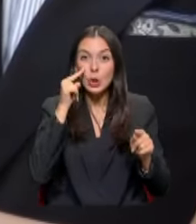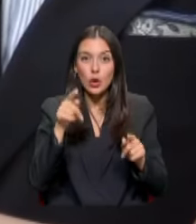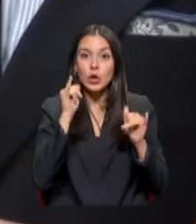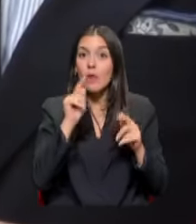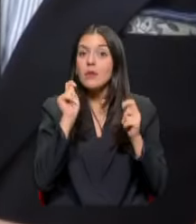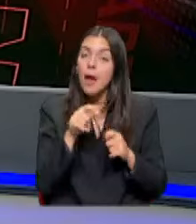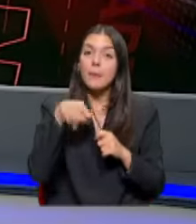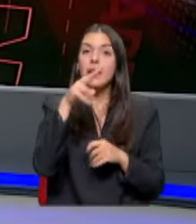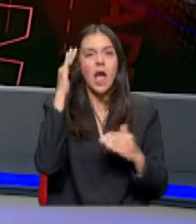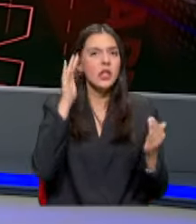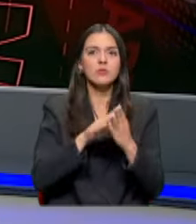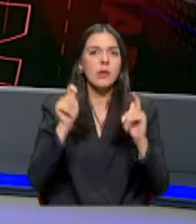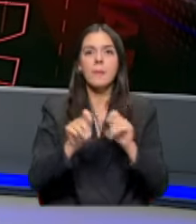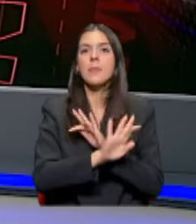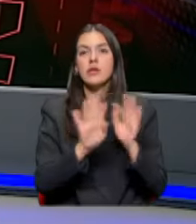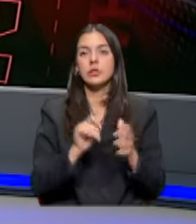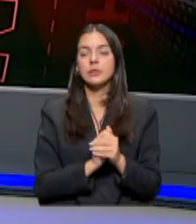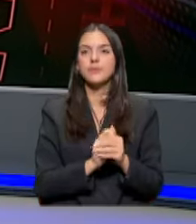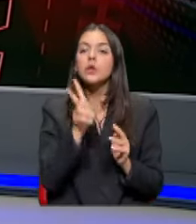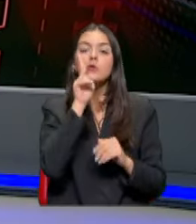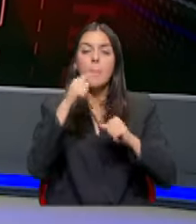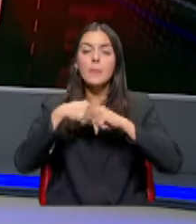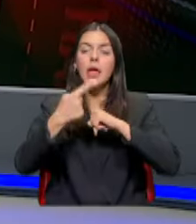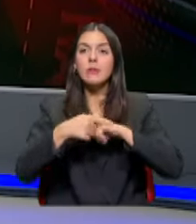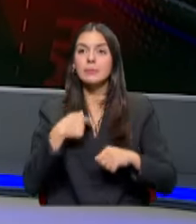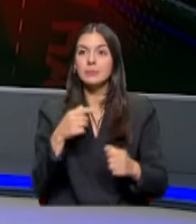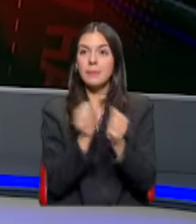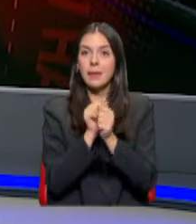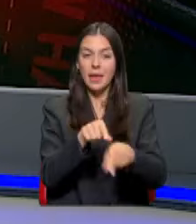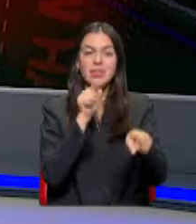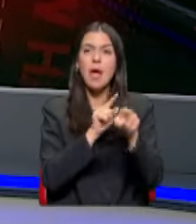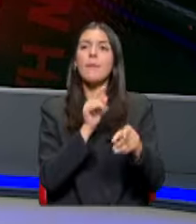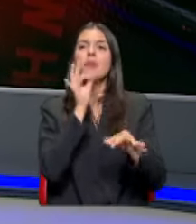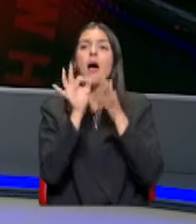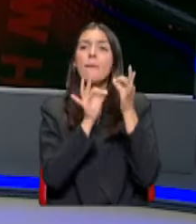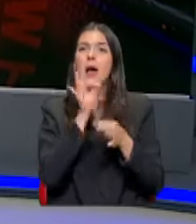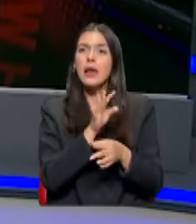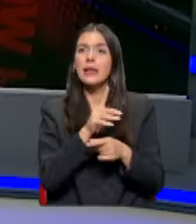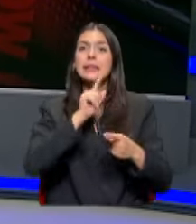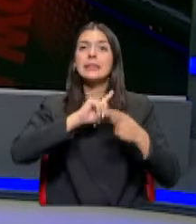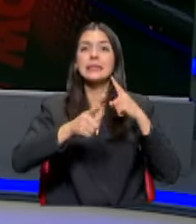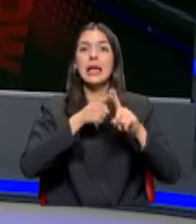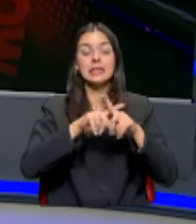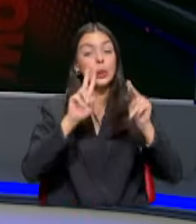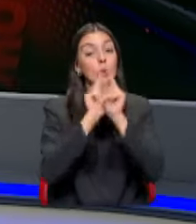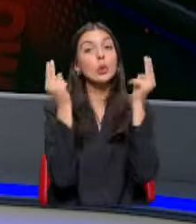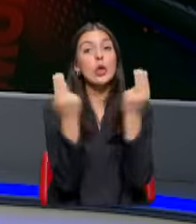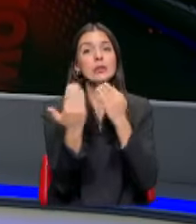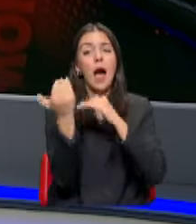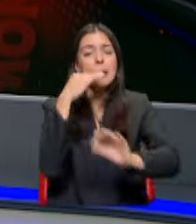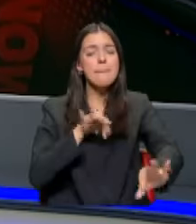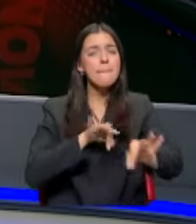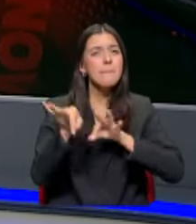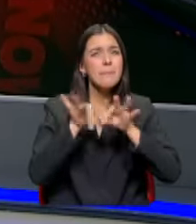yok. Şimdi son bir haftadır bizimle beraber takip ettiğiniz haberlerde siyaset dünyasının arka